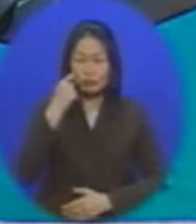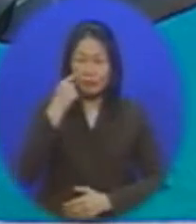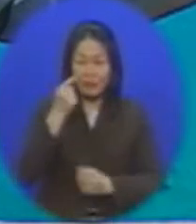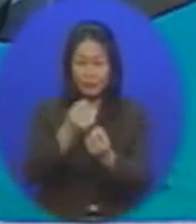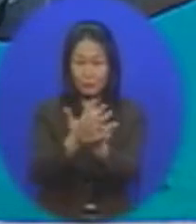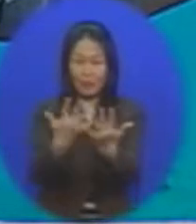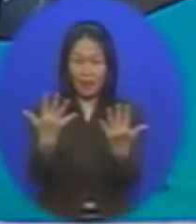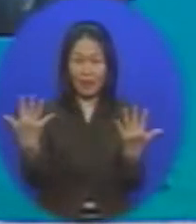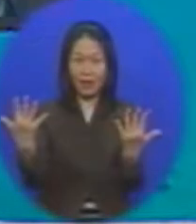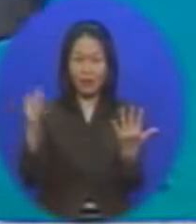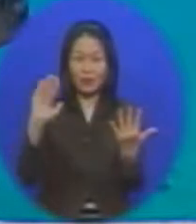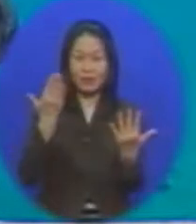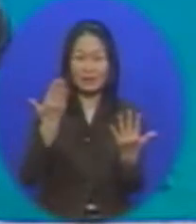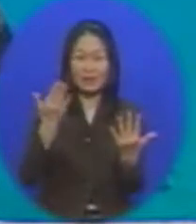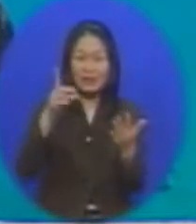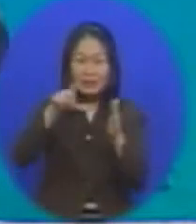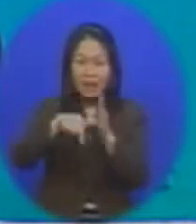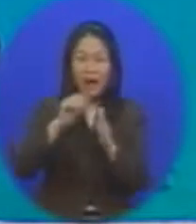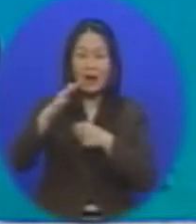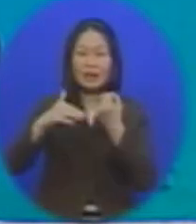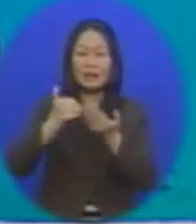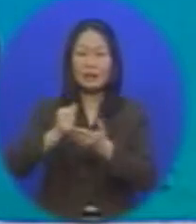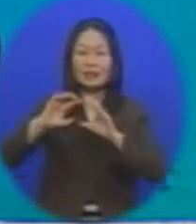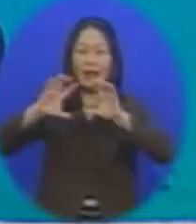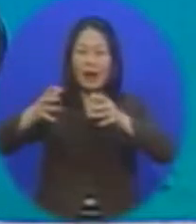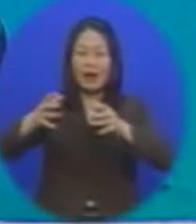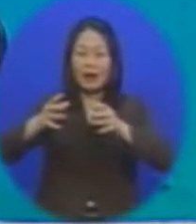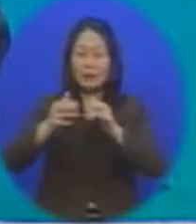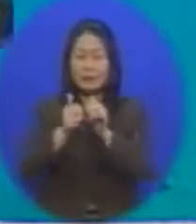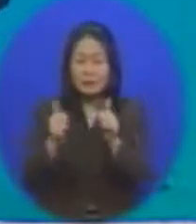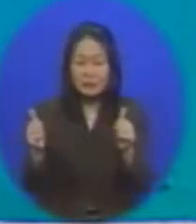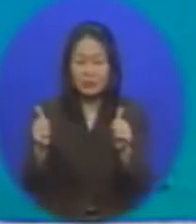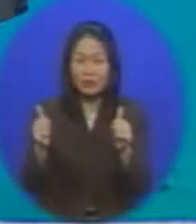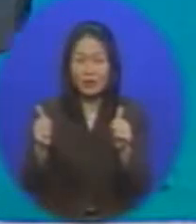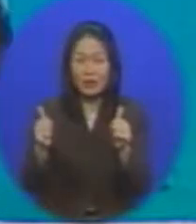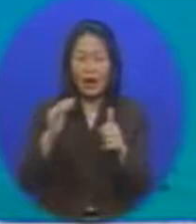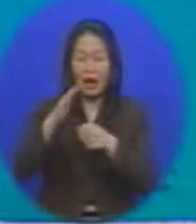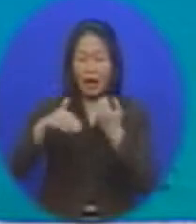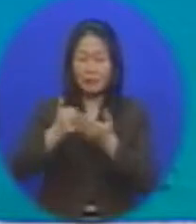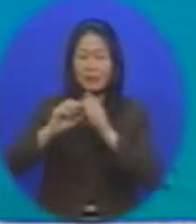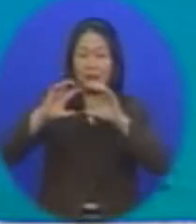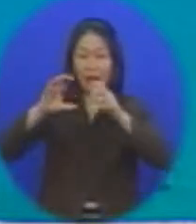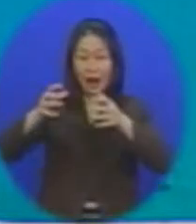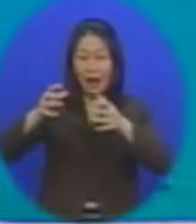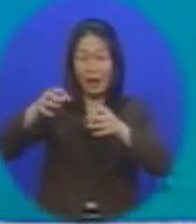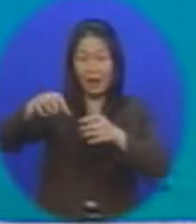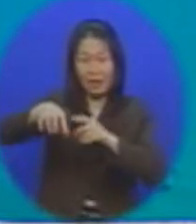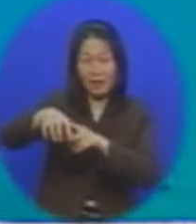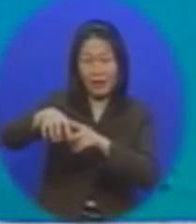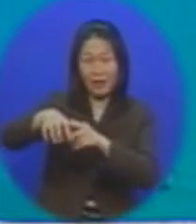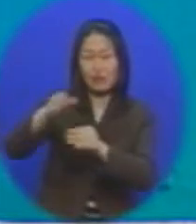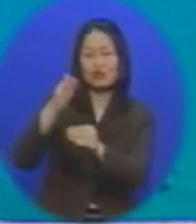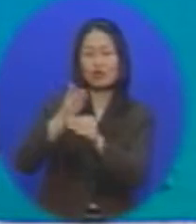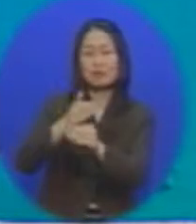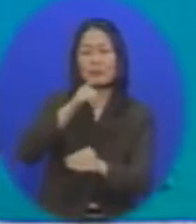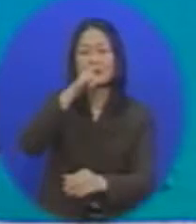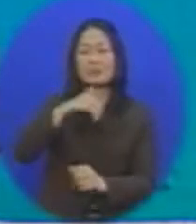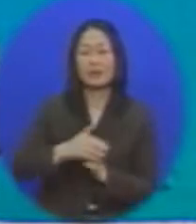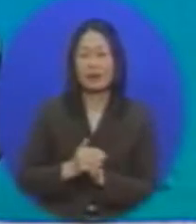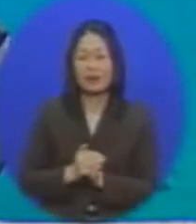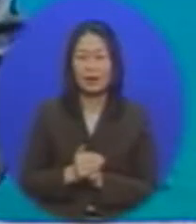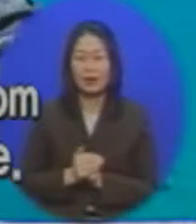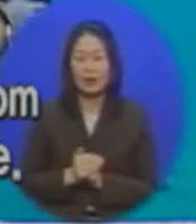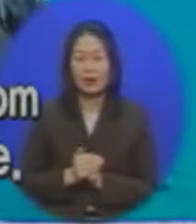텐데 하나님의 나라 백성들이 그 하나님의 나라의 중심에 있습니다